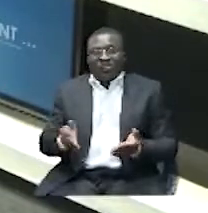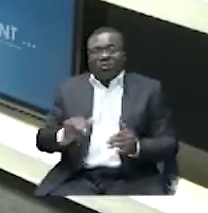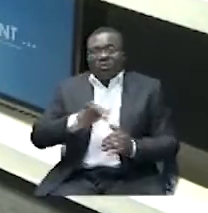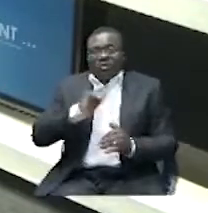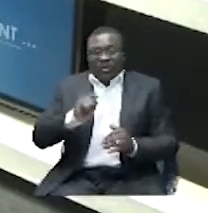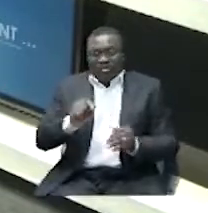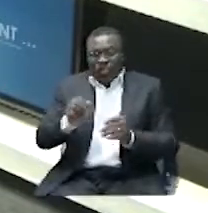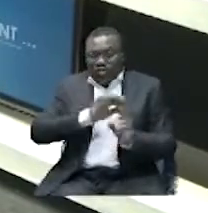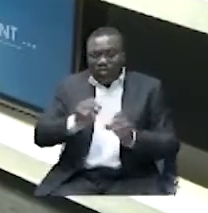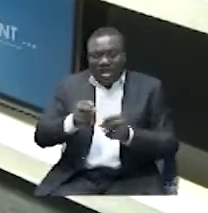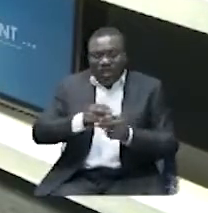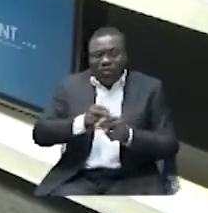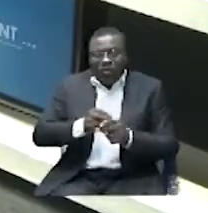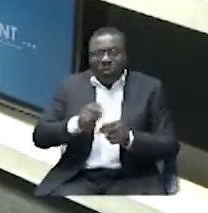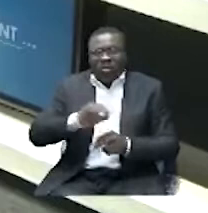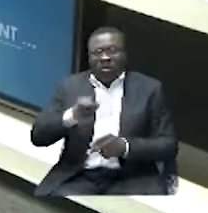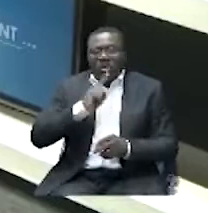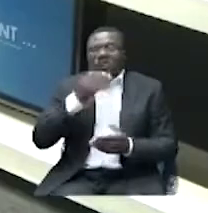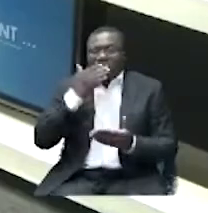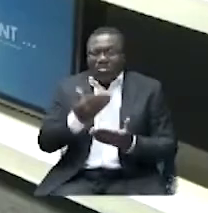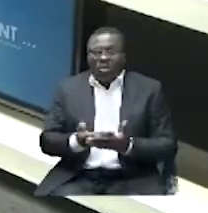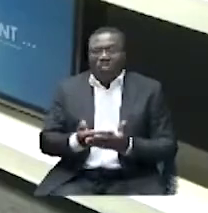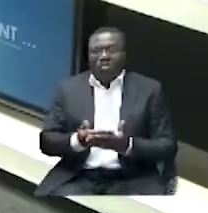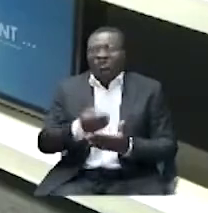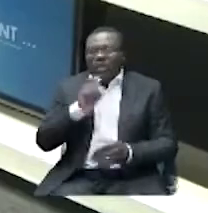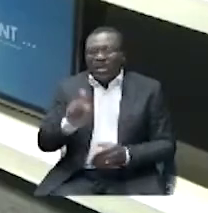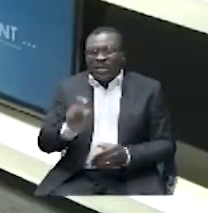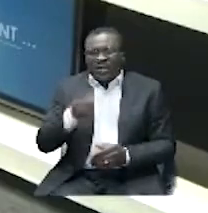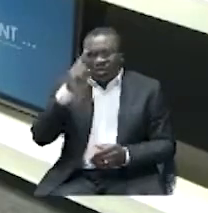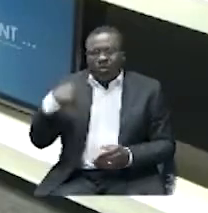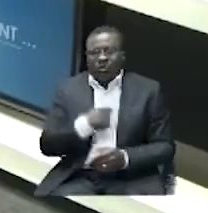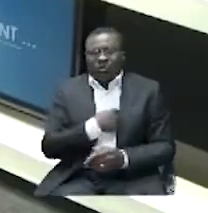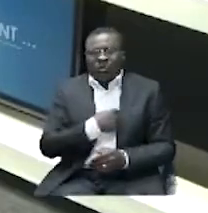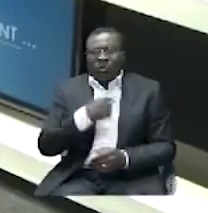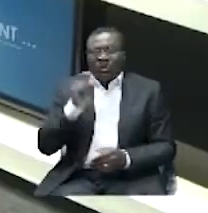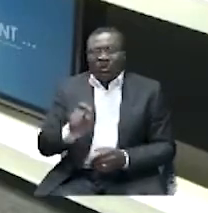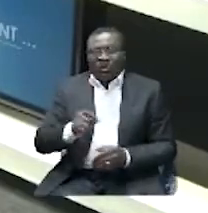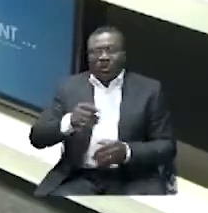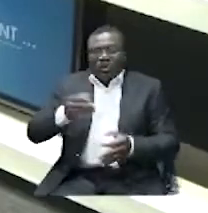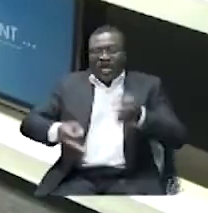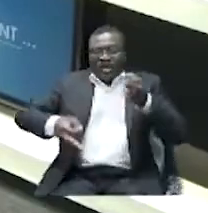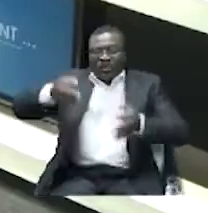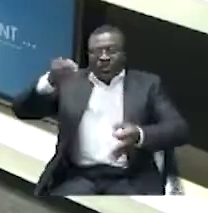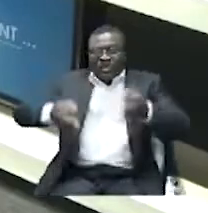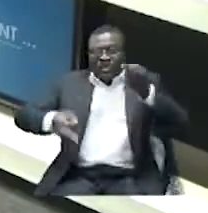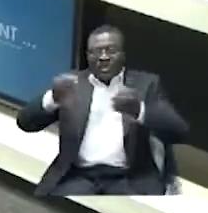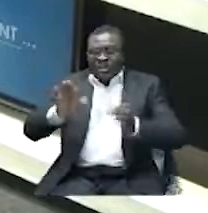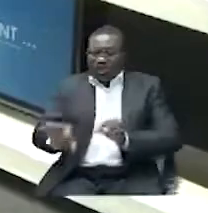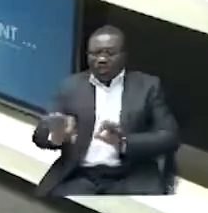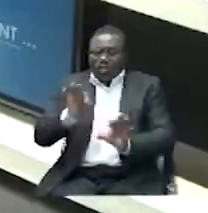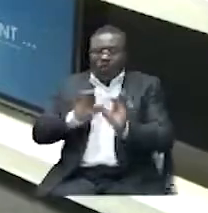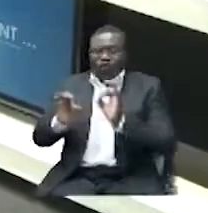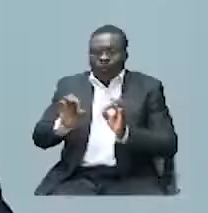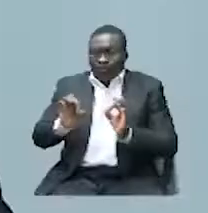Pour faire court, il serait bon, il serait même nécessaire pour nous que la justice retrouve